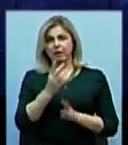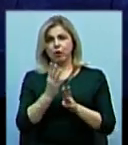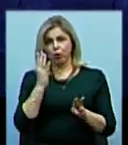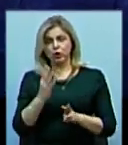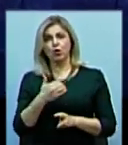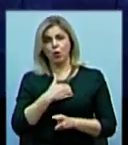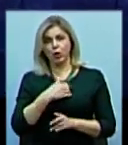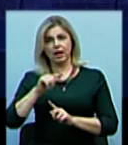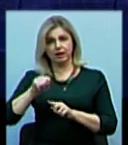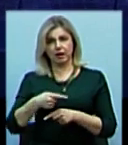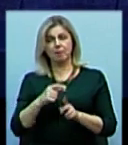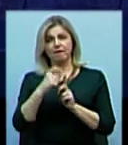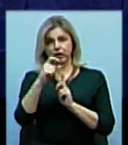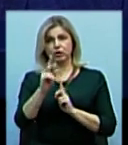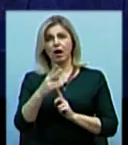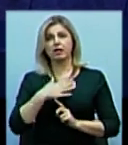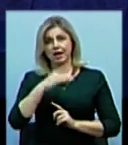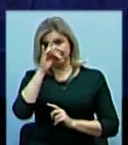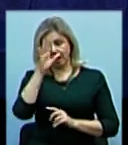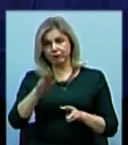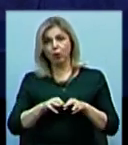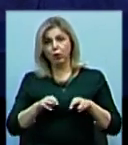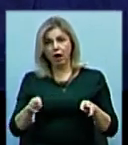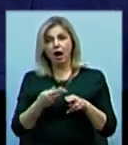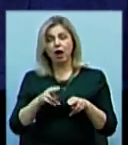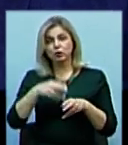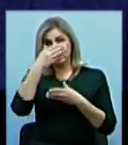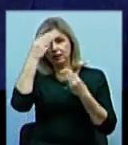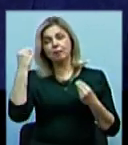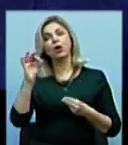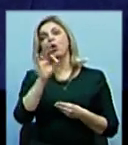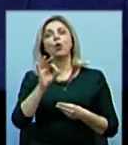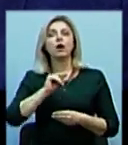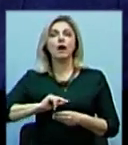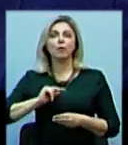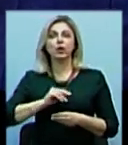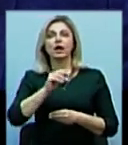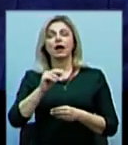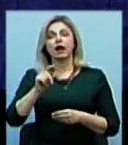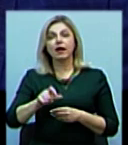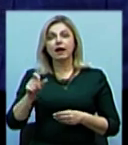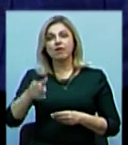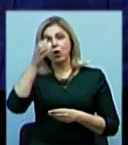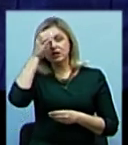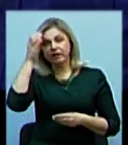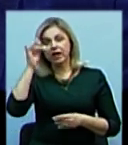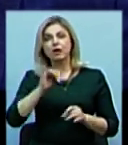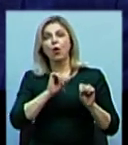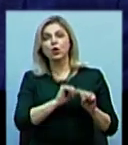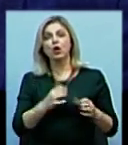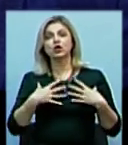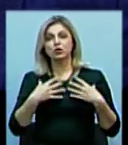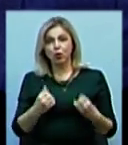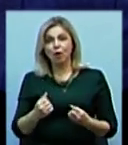славного уряду, який реально вже забув про працівників освіти, забув і про охорону здоров'я, теж з нами є